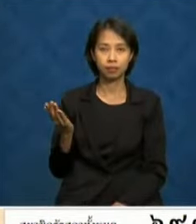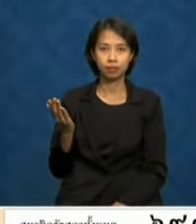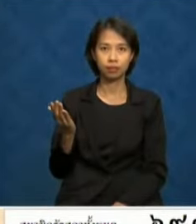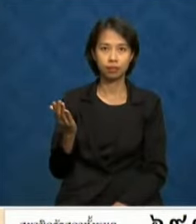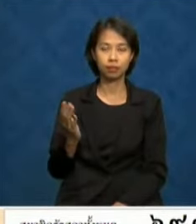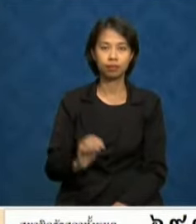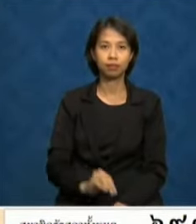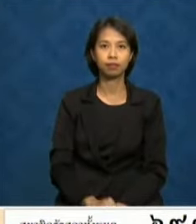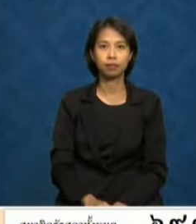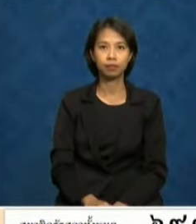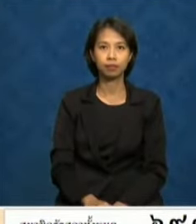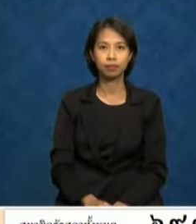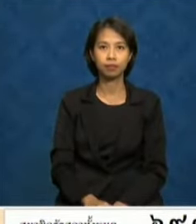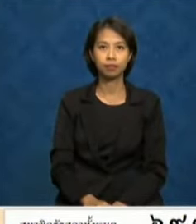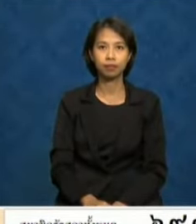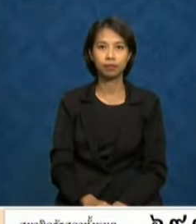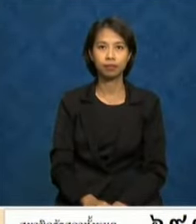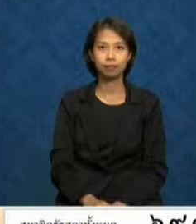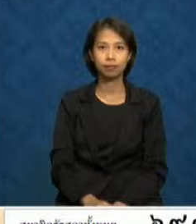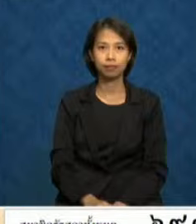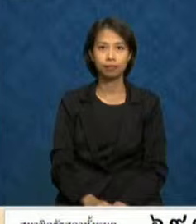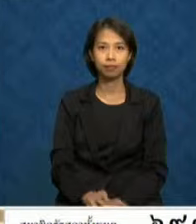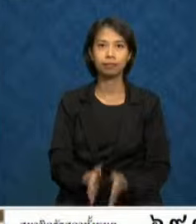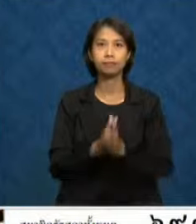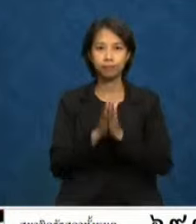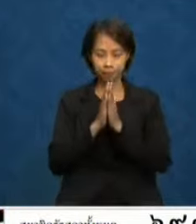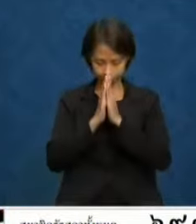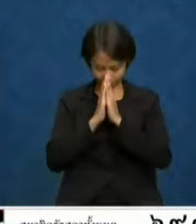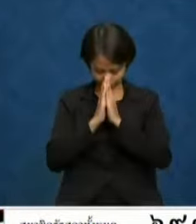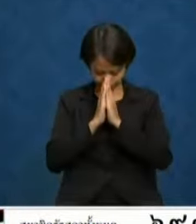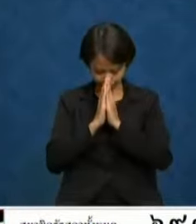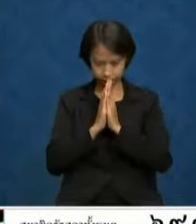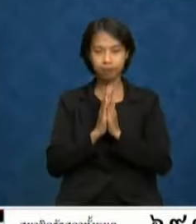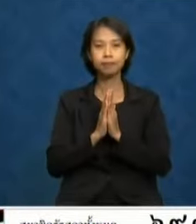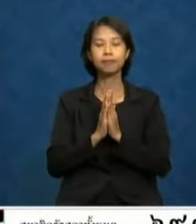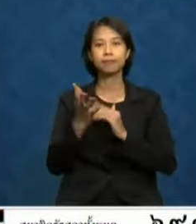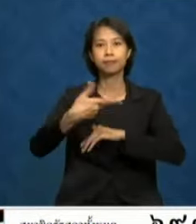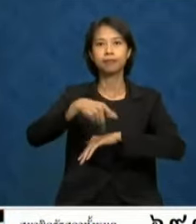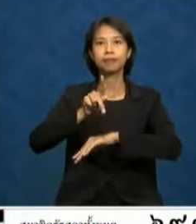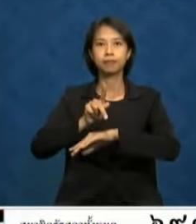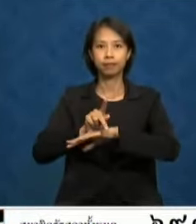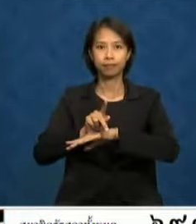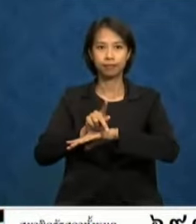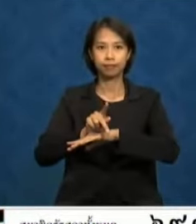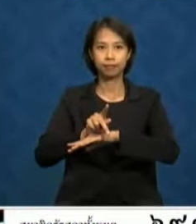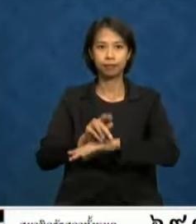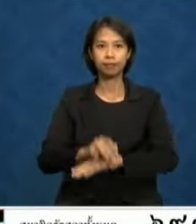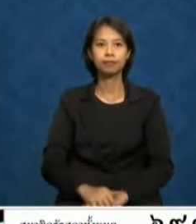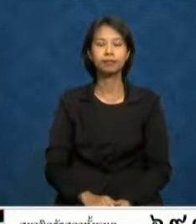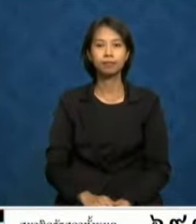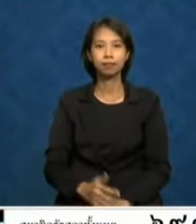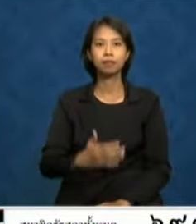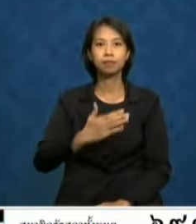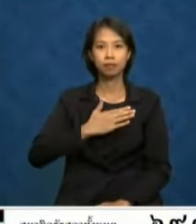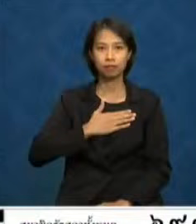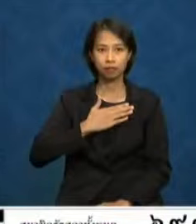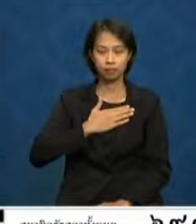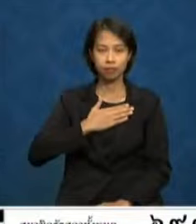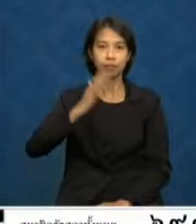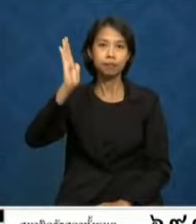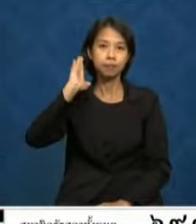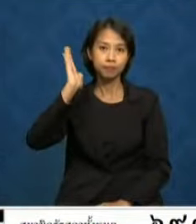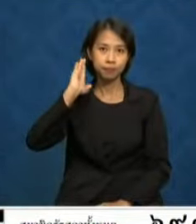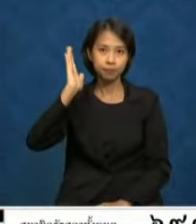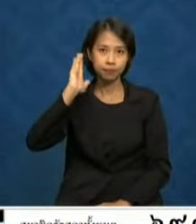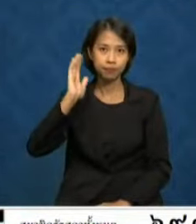ชายไมตรีวงศ์ครับ กราบเรียนท่านประธานรัฐสภาที่เคารพครับกับผมนายเกียรติชายไมตรีว